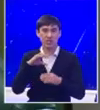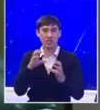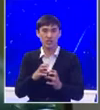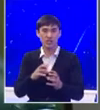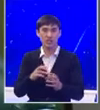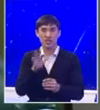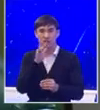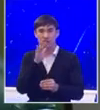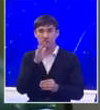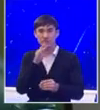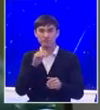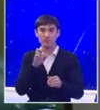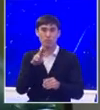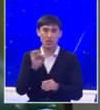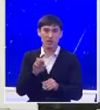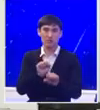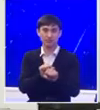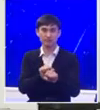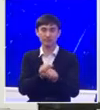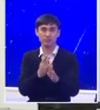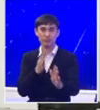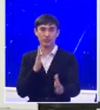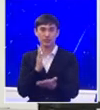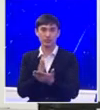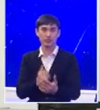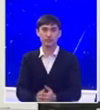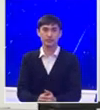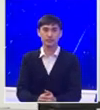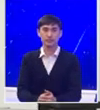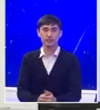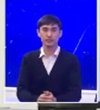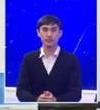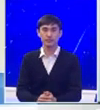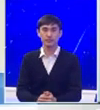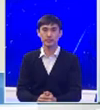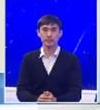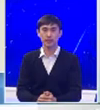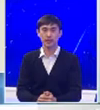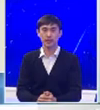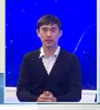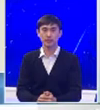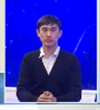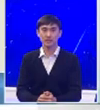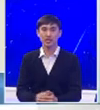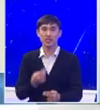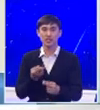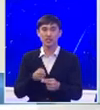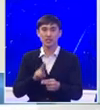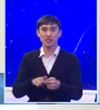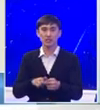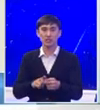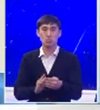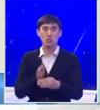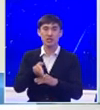пик образуются километровые пробки. По поводу строительства путепровода через этот переезд